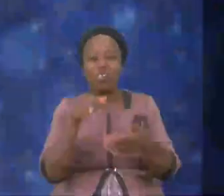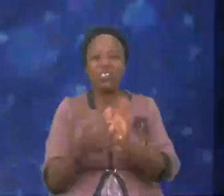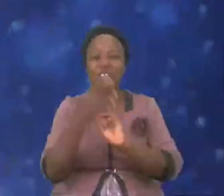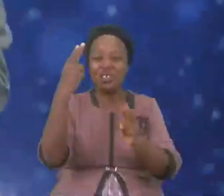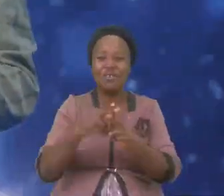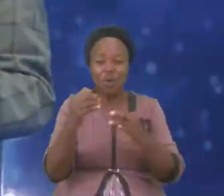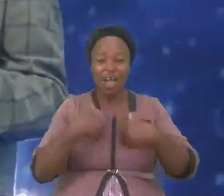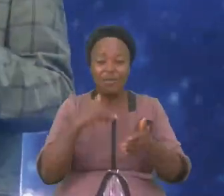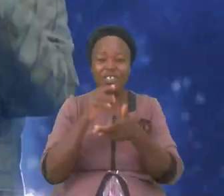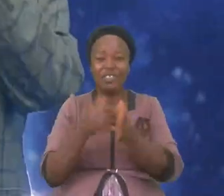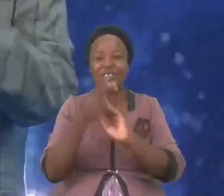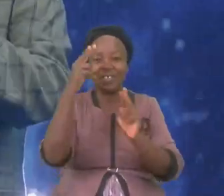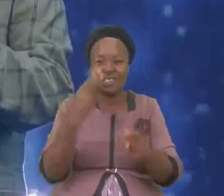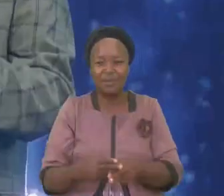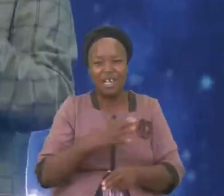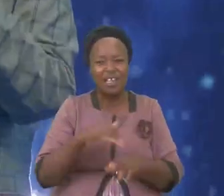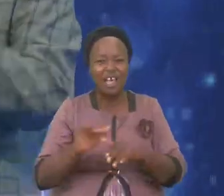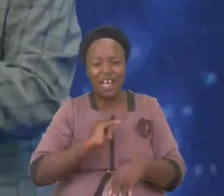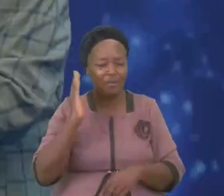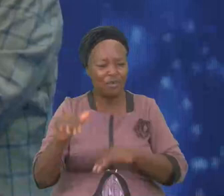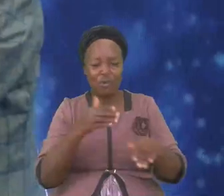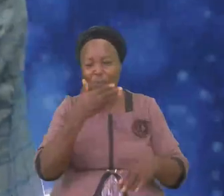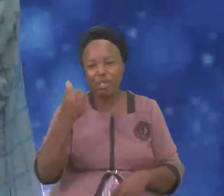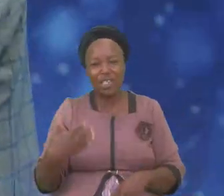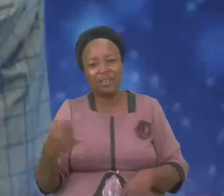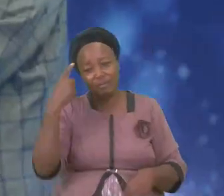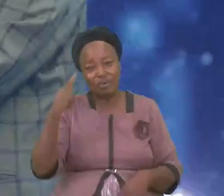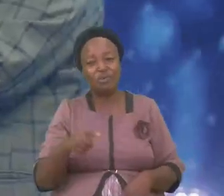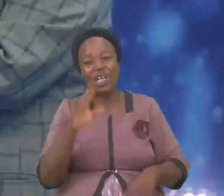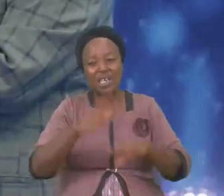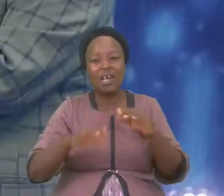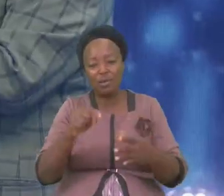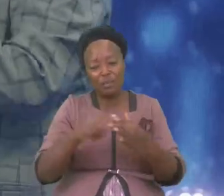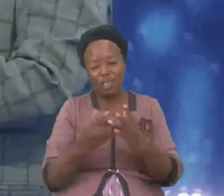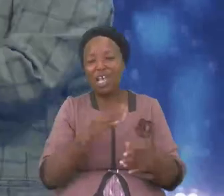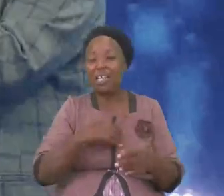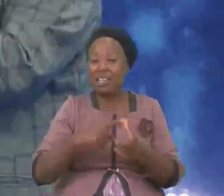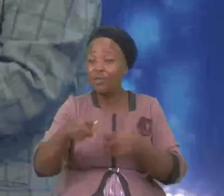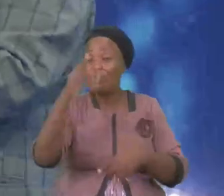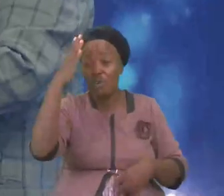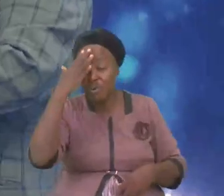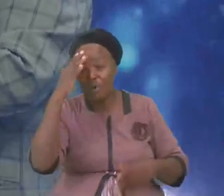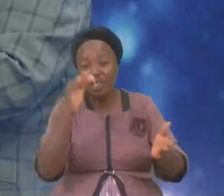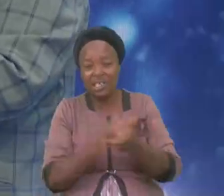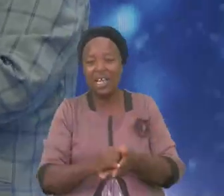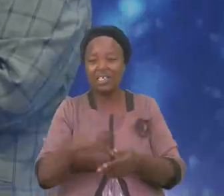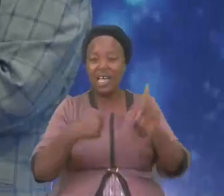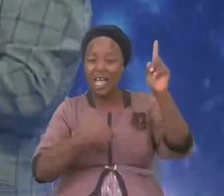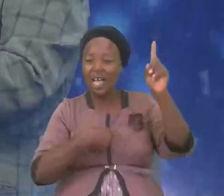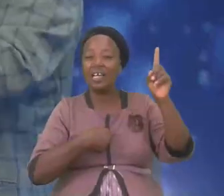de Jésus. Je vous ferai plus de bien qu'autrefois. Et vous saurez que je